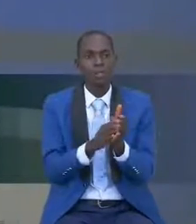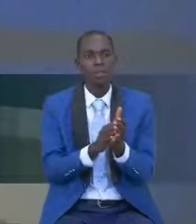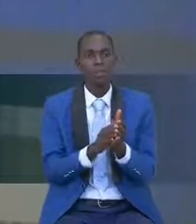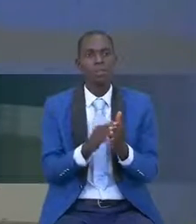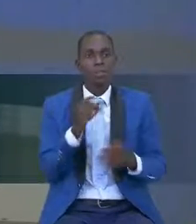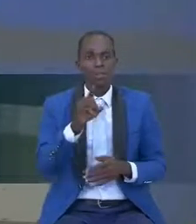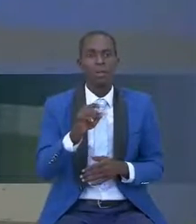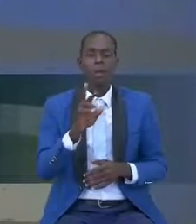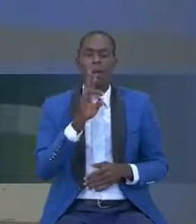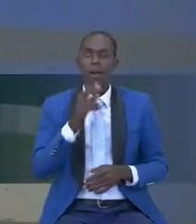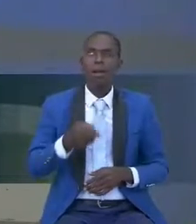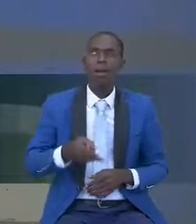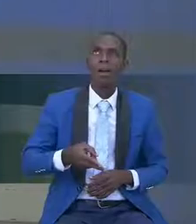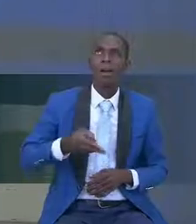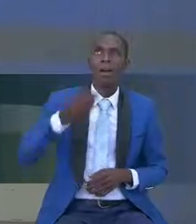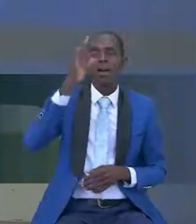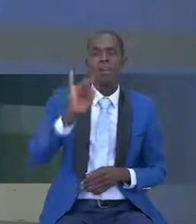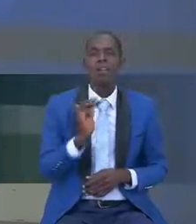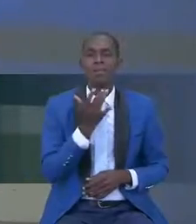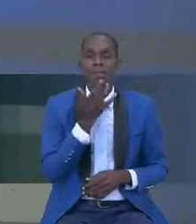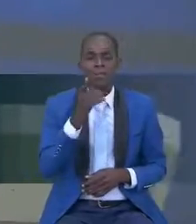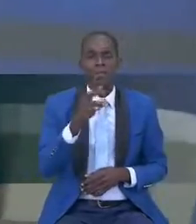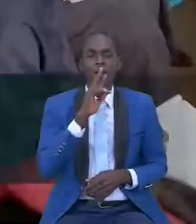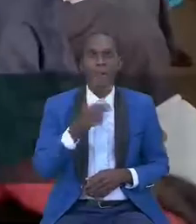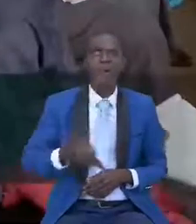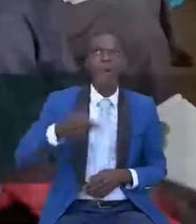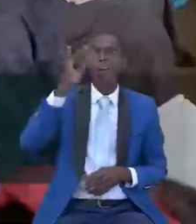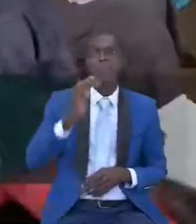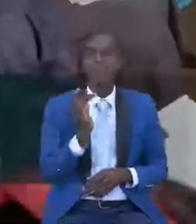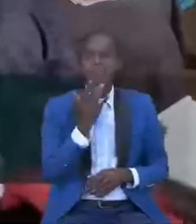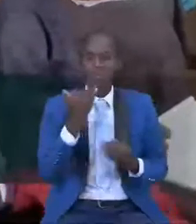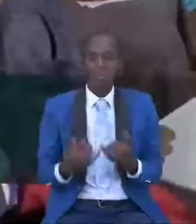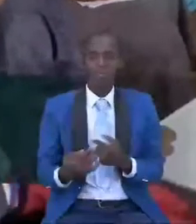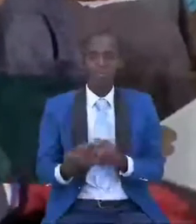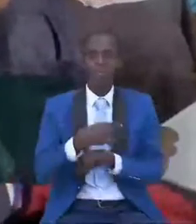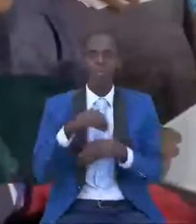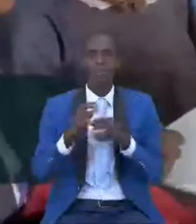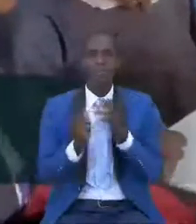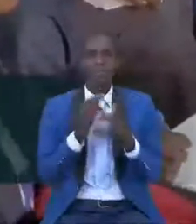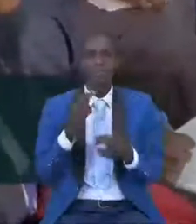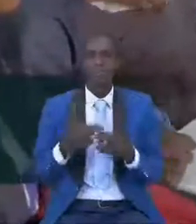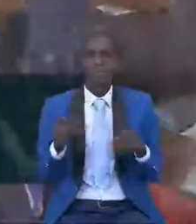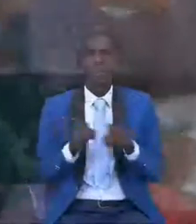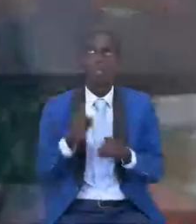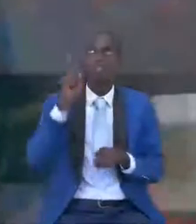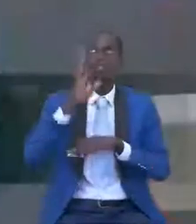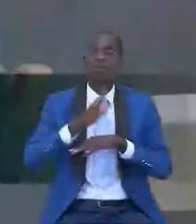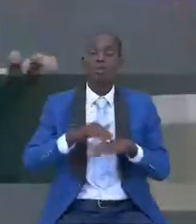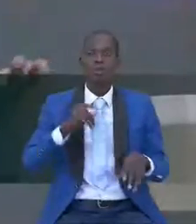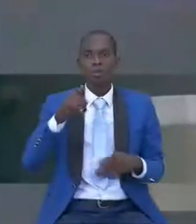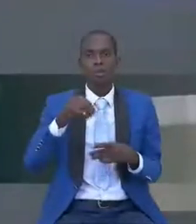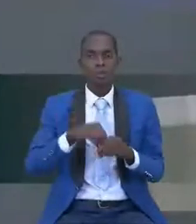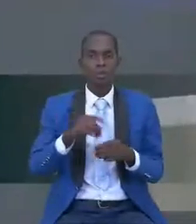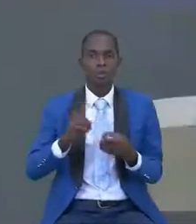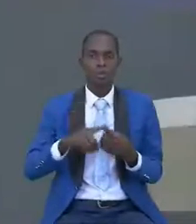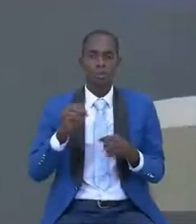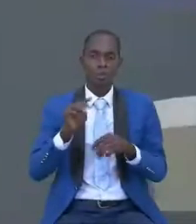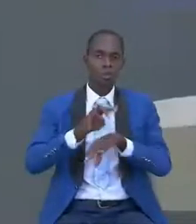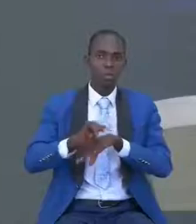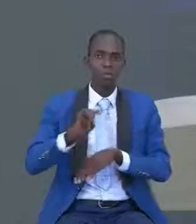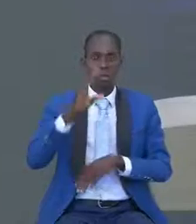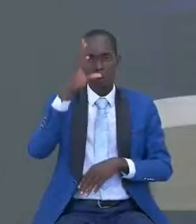une grâce a été faite. Une grâce t'a été faite. Comme il t'appelle dans le ministère homme-femme et